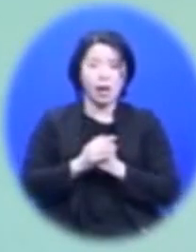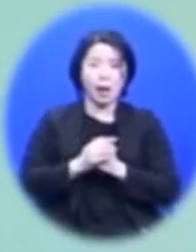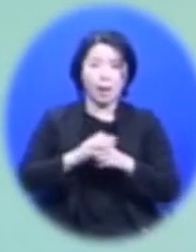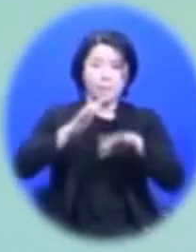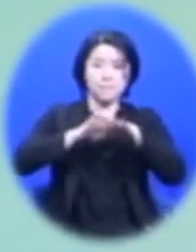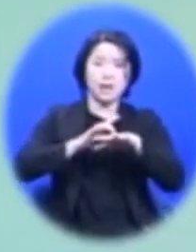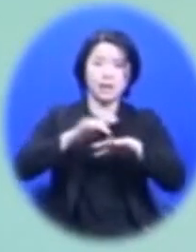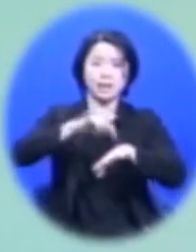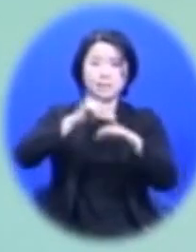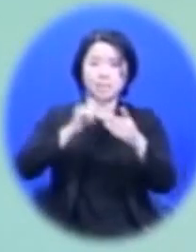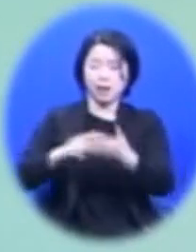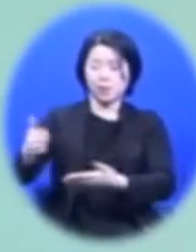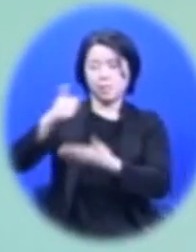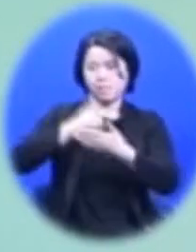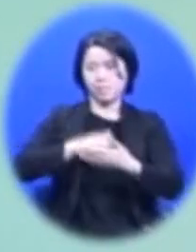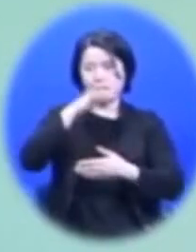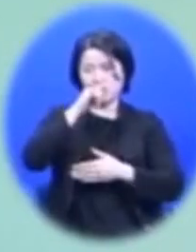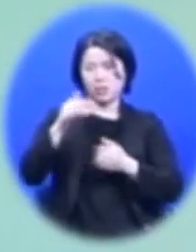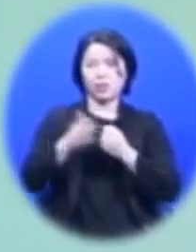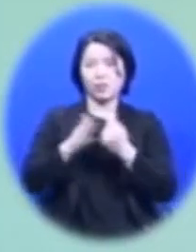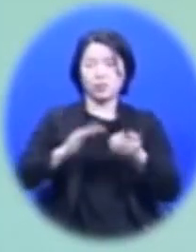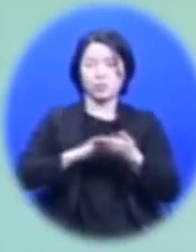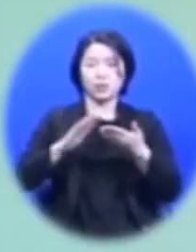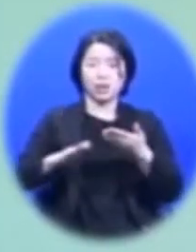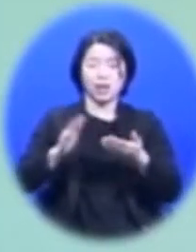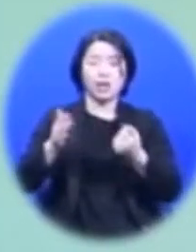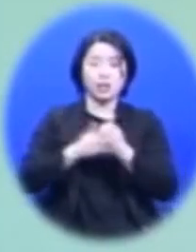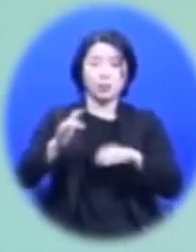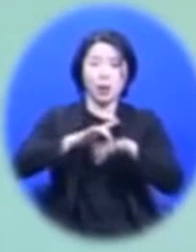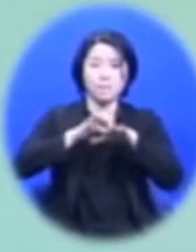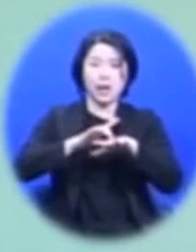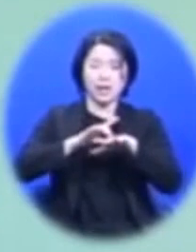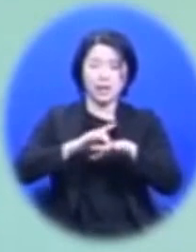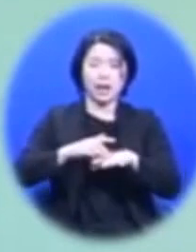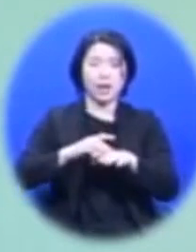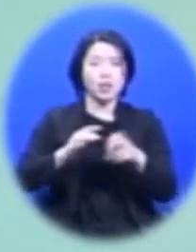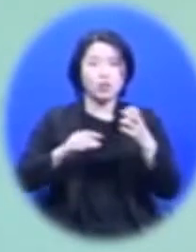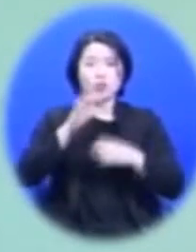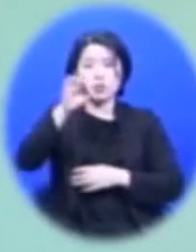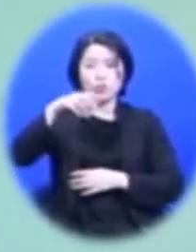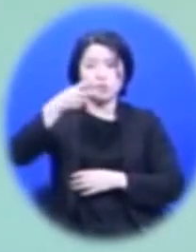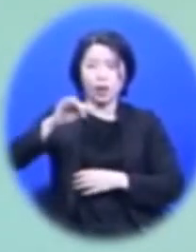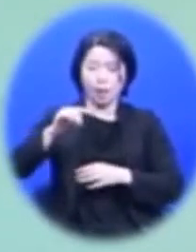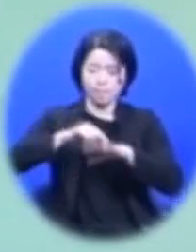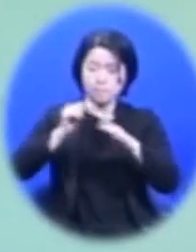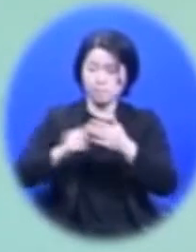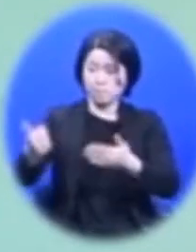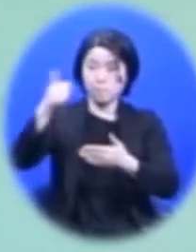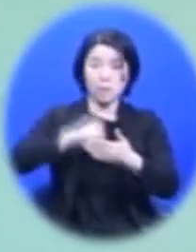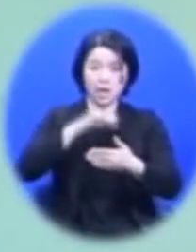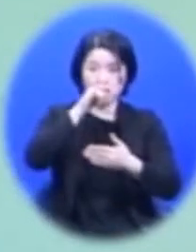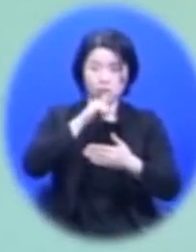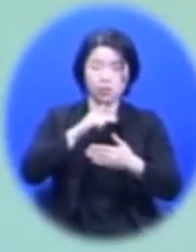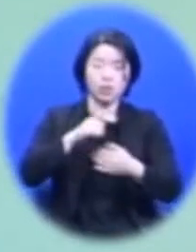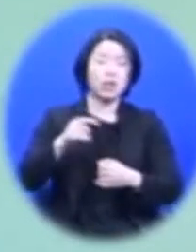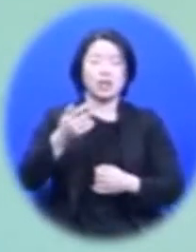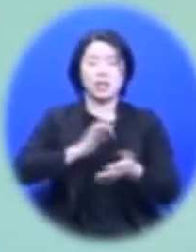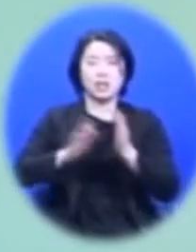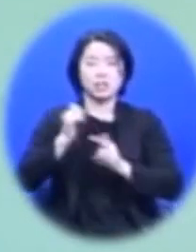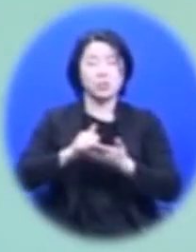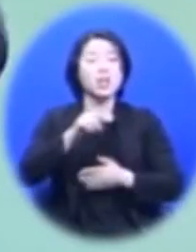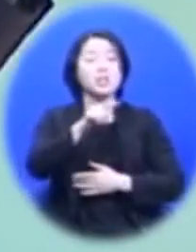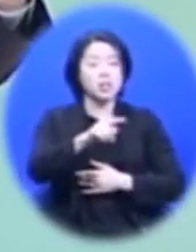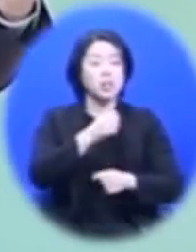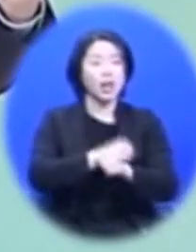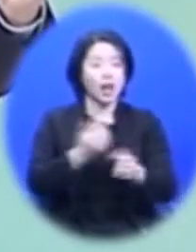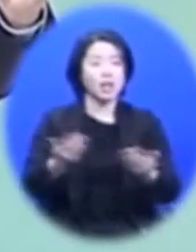마귀를 마음에 받아들였으니까. 그래서 마귀가 가룟 유다 속에 들어와 버렸습니다. 예수님께서 가룟 유다에게 내 할